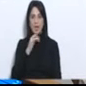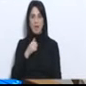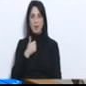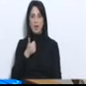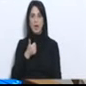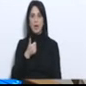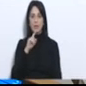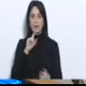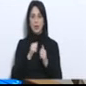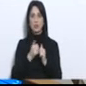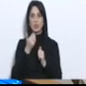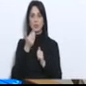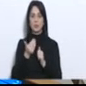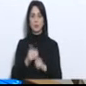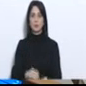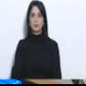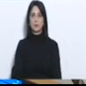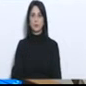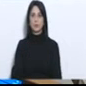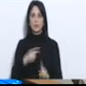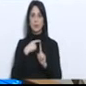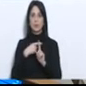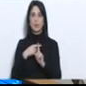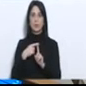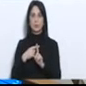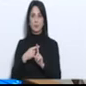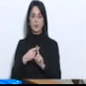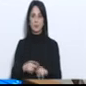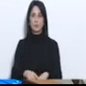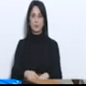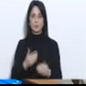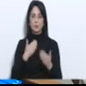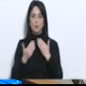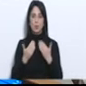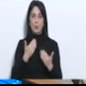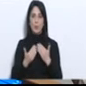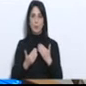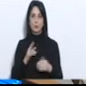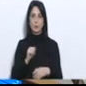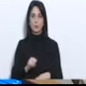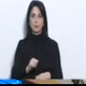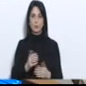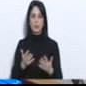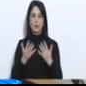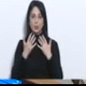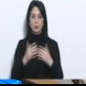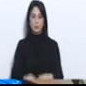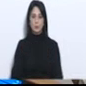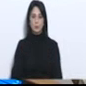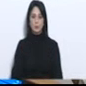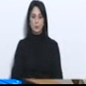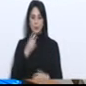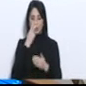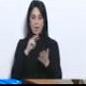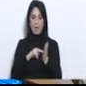კარგად მახსოვს თქვენი დადებითი მიდგომა და ეფექტური